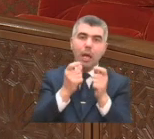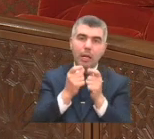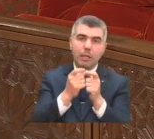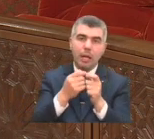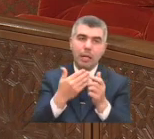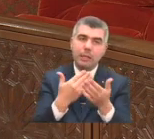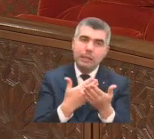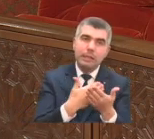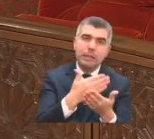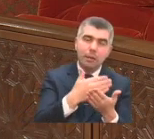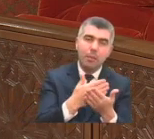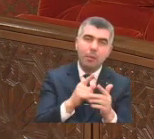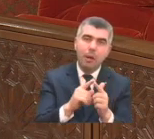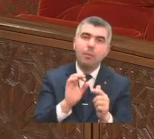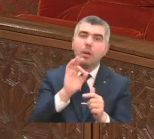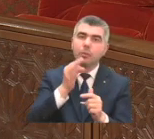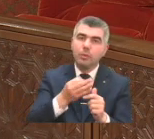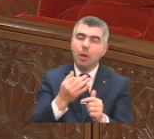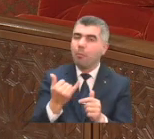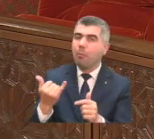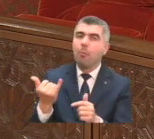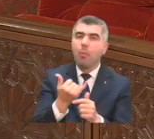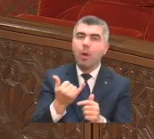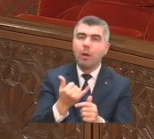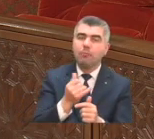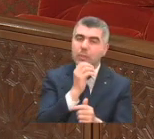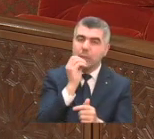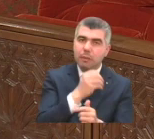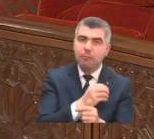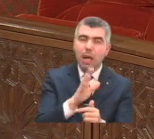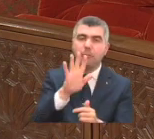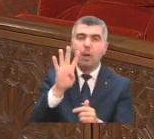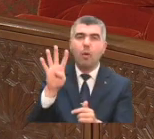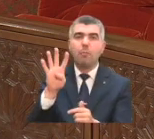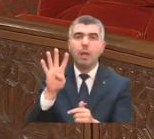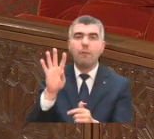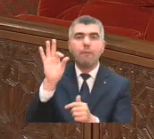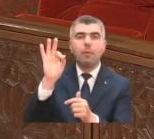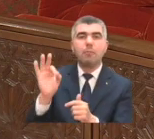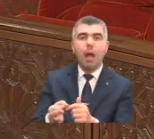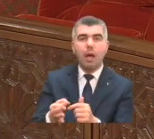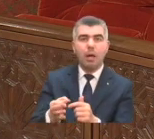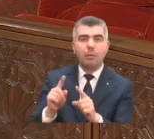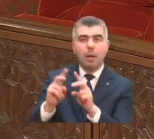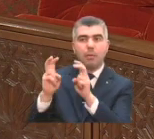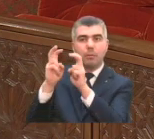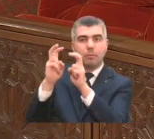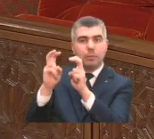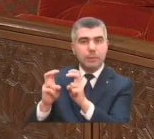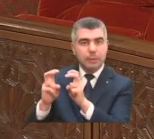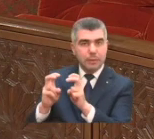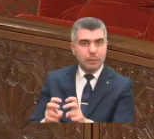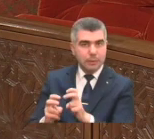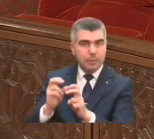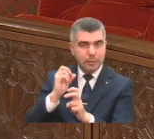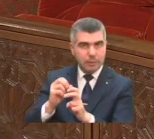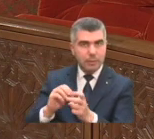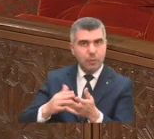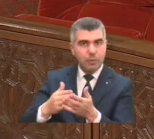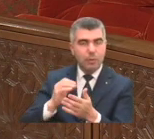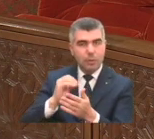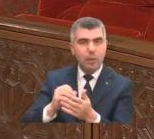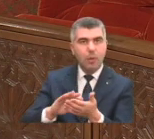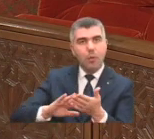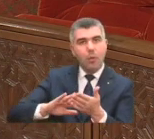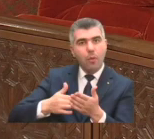اللي كتدف إلى تثمين طاقي النفايات إلى حدود 45%. فهذه غتقلص من كمية النفايات المطمورة والحجم العصارة